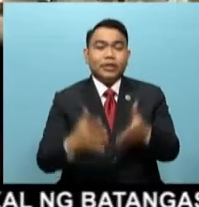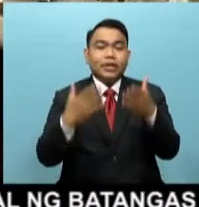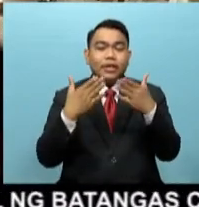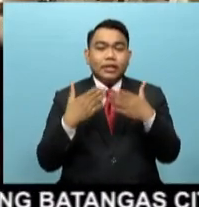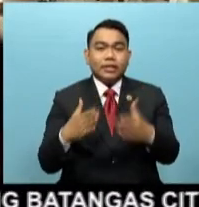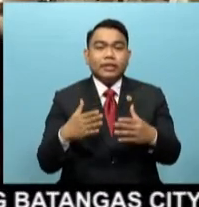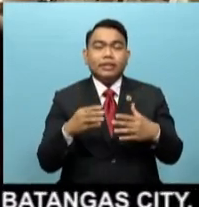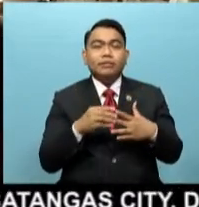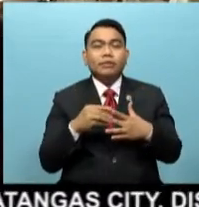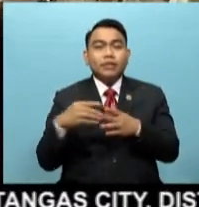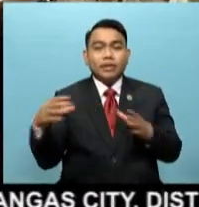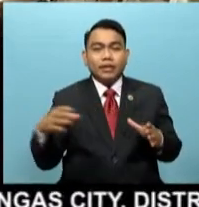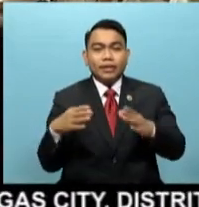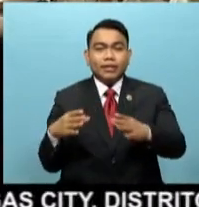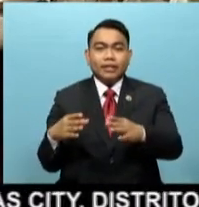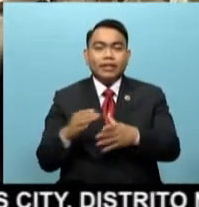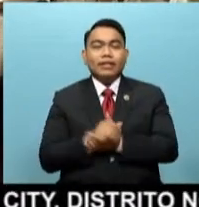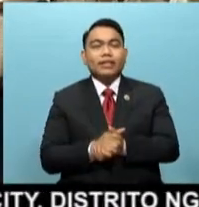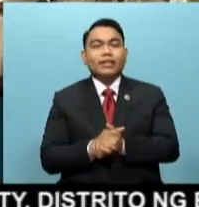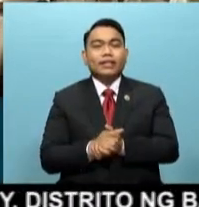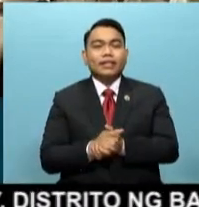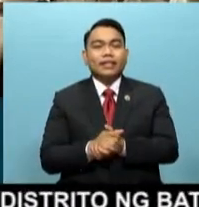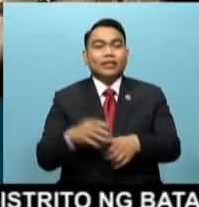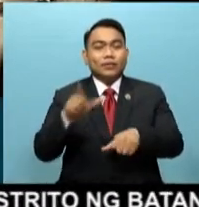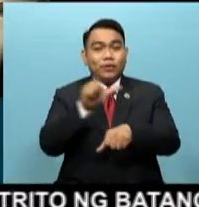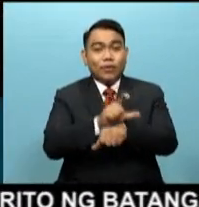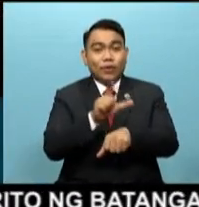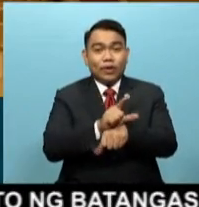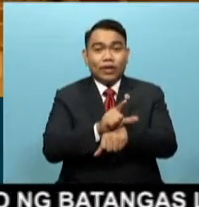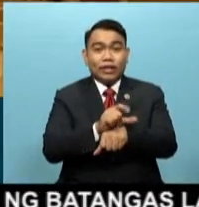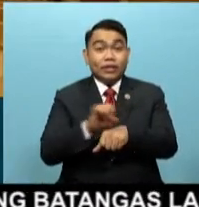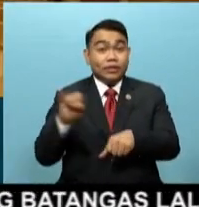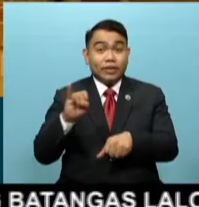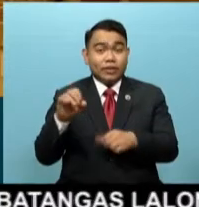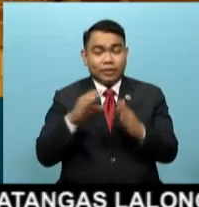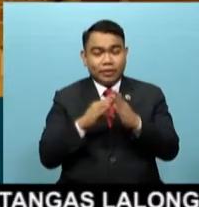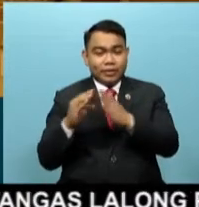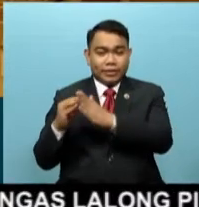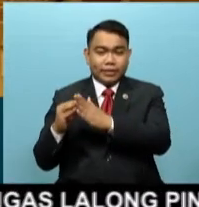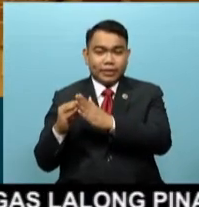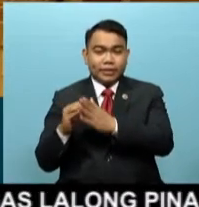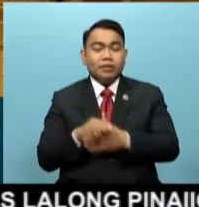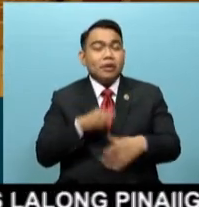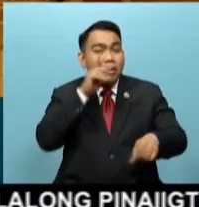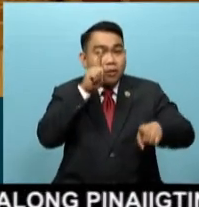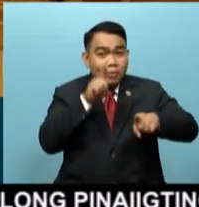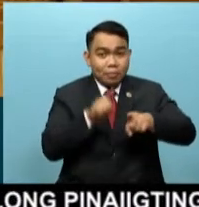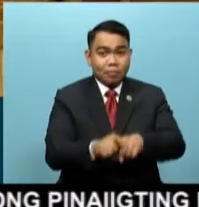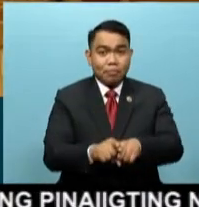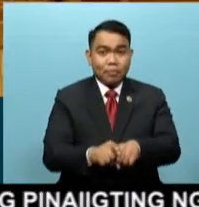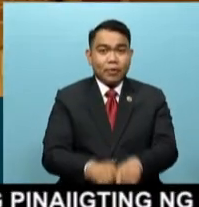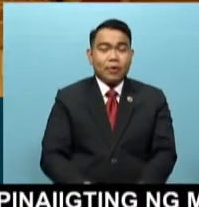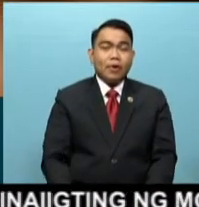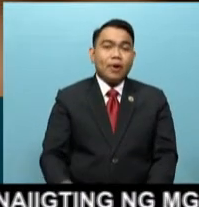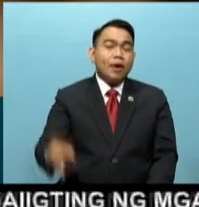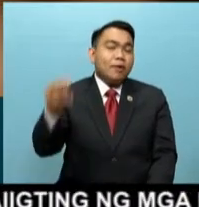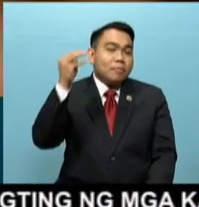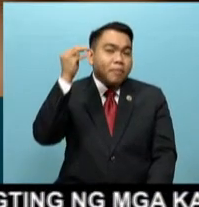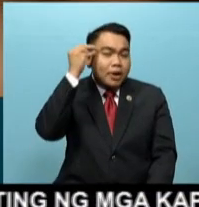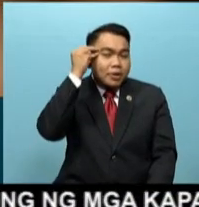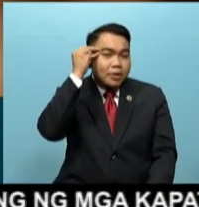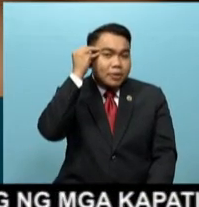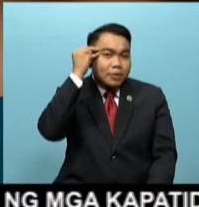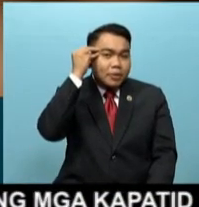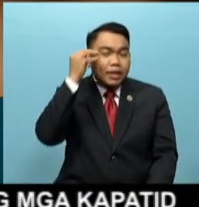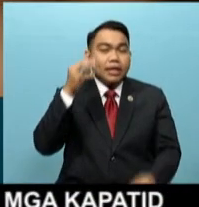pagtitipon sa gusaling sambahan sa lokal ng Iloilo City. Pinangasiwaan ni kapatid na Mario Mabuti,